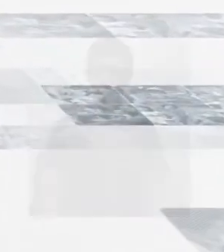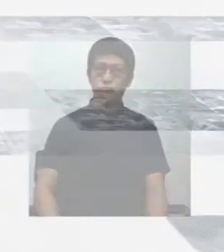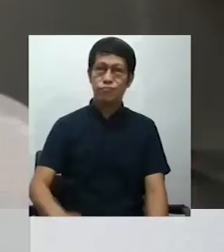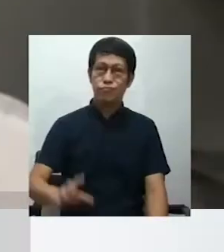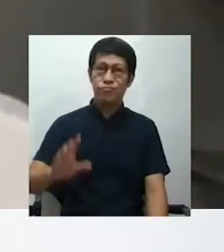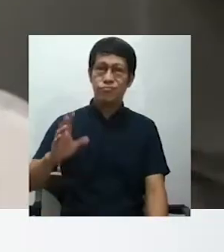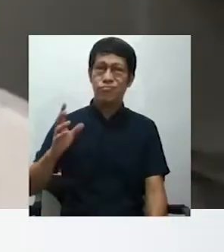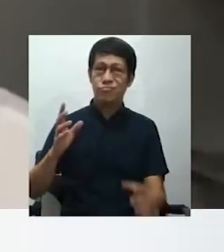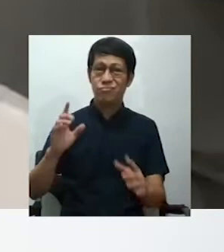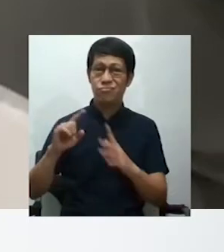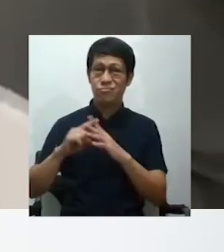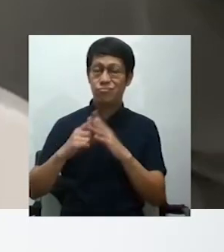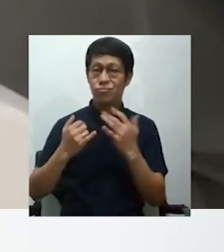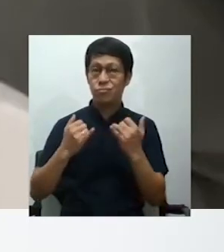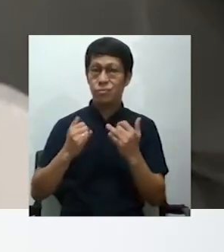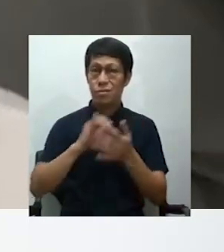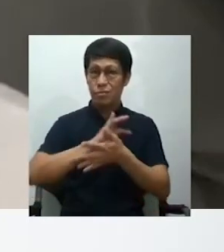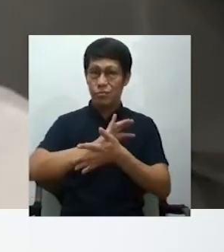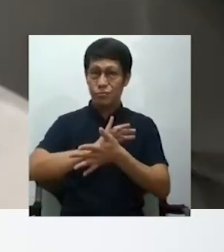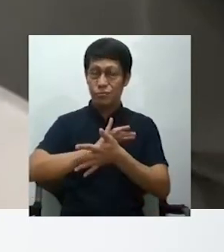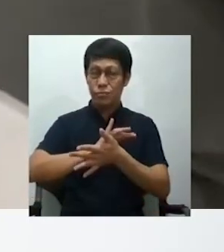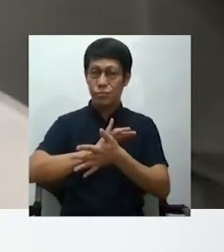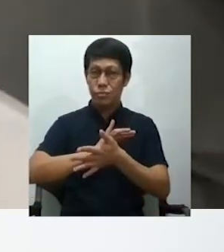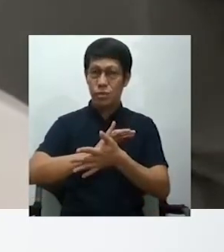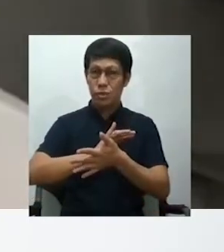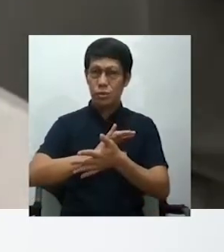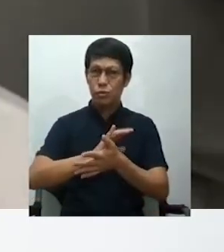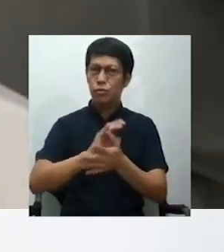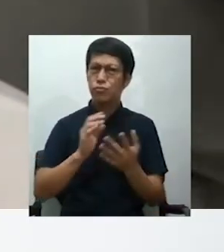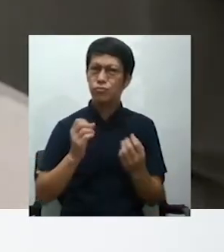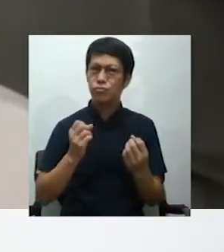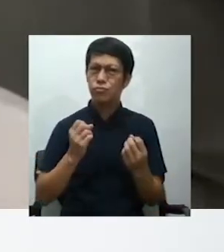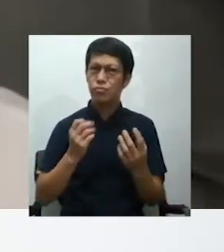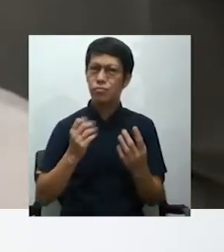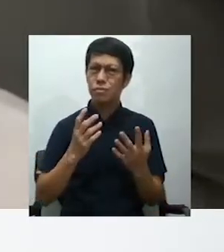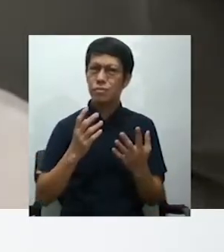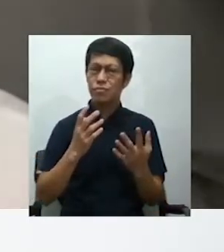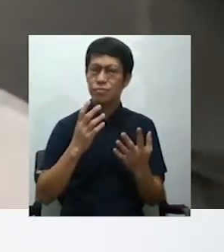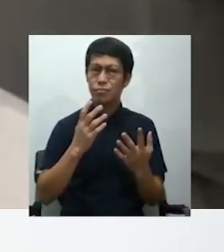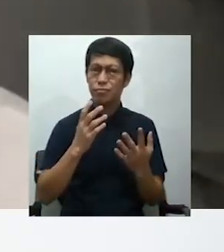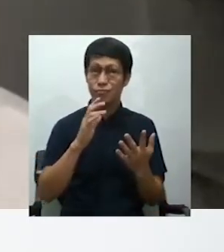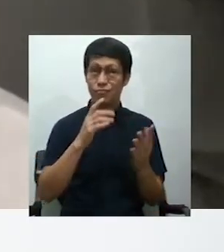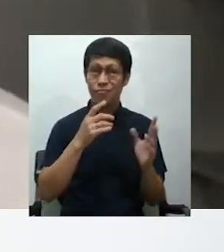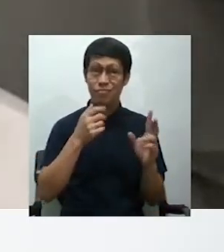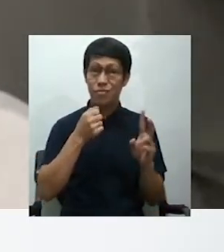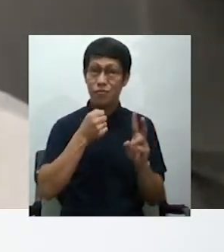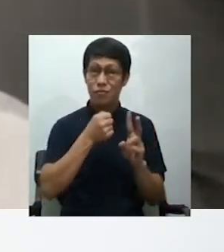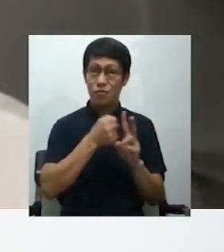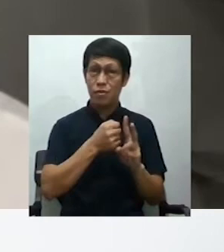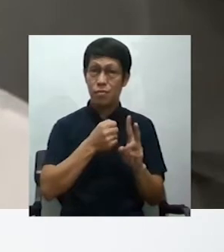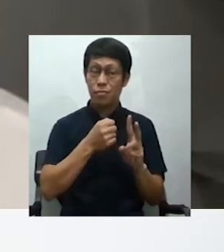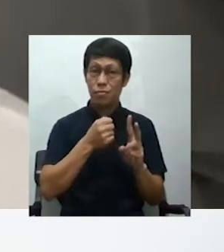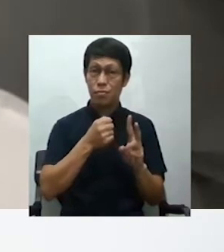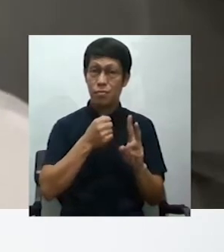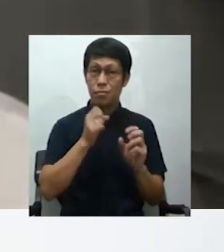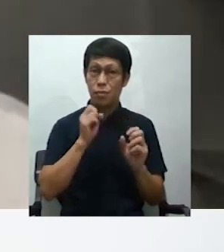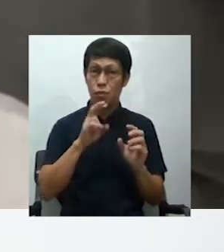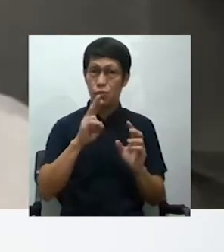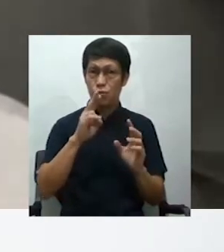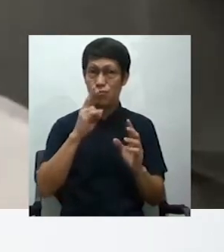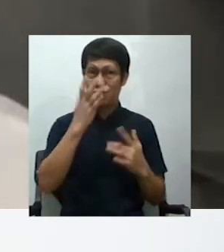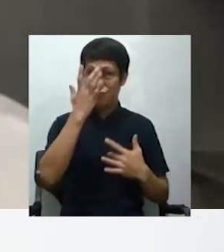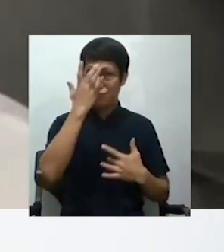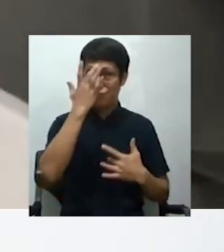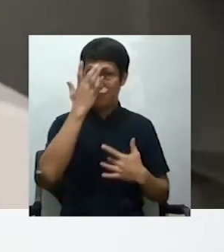leukemia. Noong simula ng pandemya, karaniwan sa mga nagiging biktima o namamatay ay mga